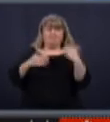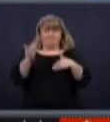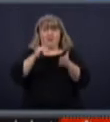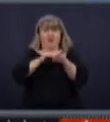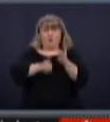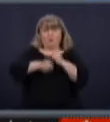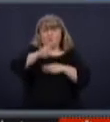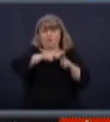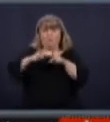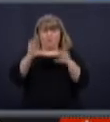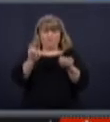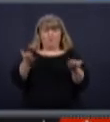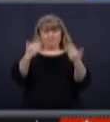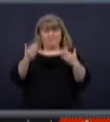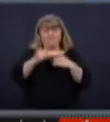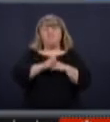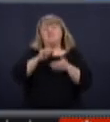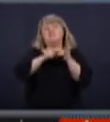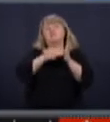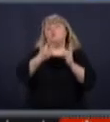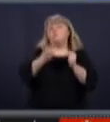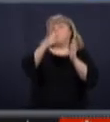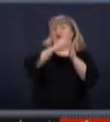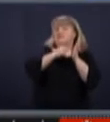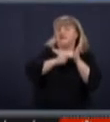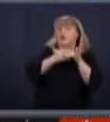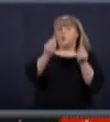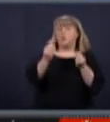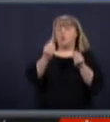peuvent s'inscrire sur l'adresse